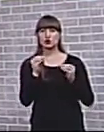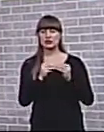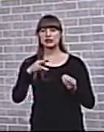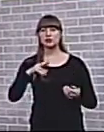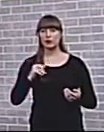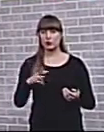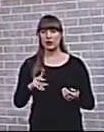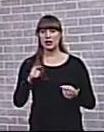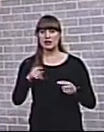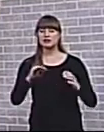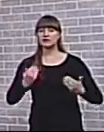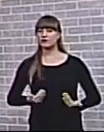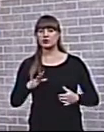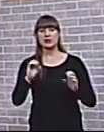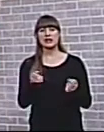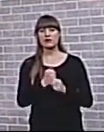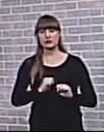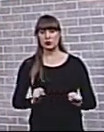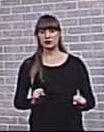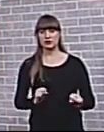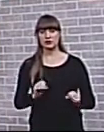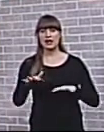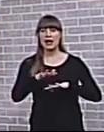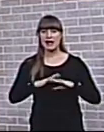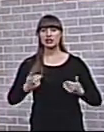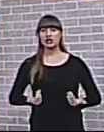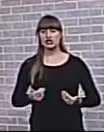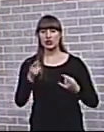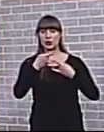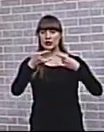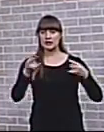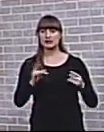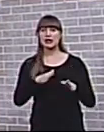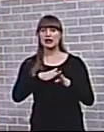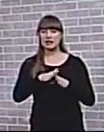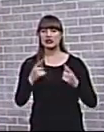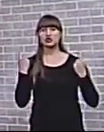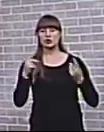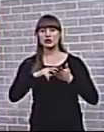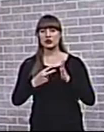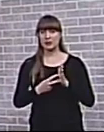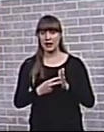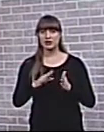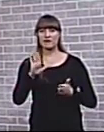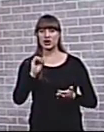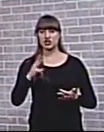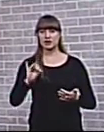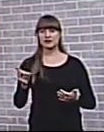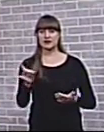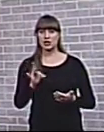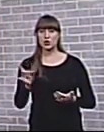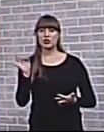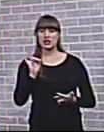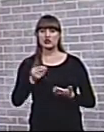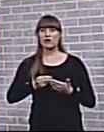практически выжить здесь было невозможно. Рынок жилье кинозалы. Реализацию крупнейших проектов Ворошиловского района